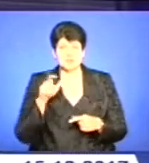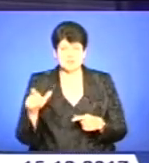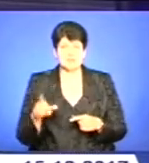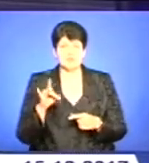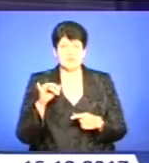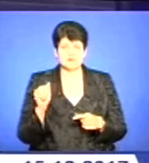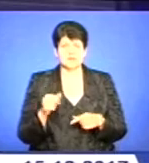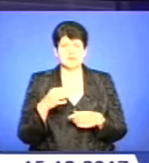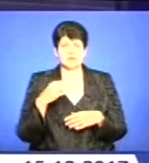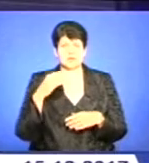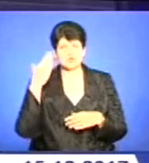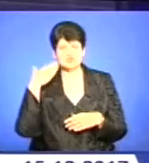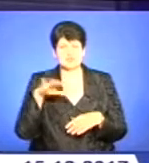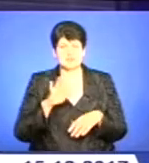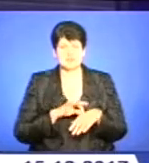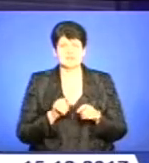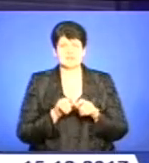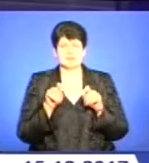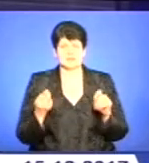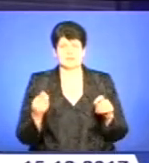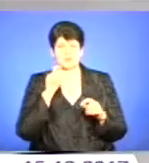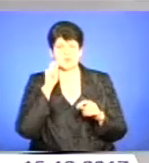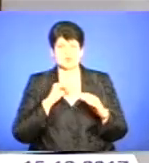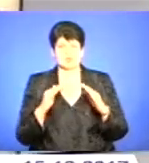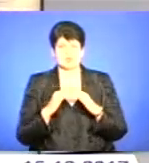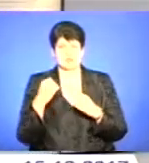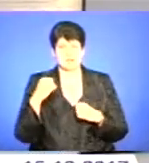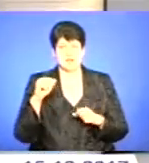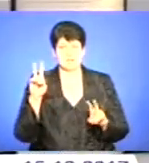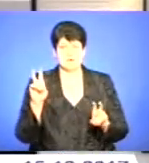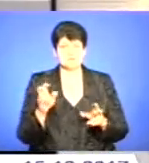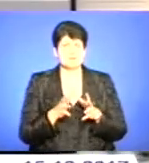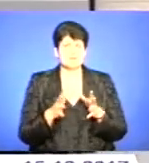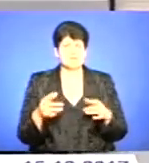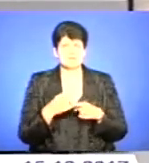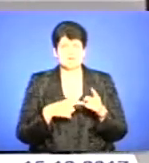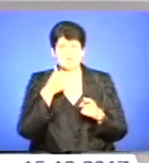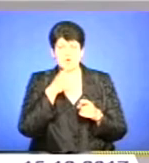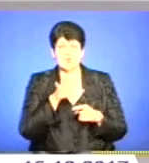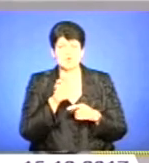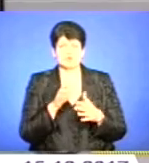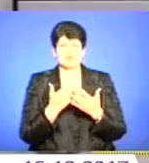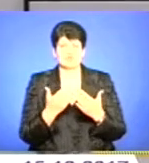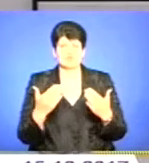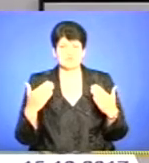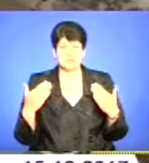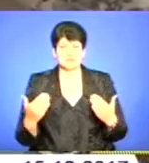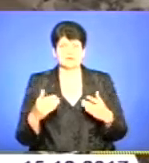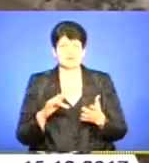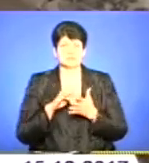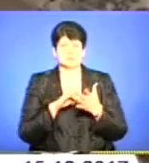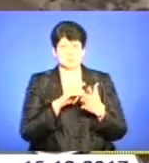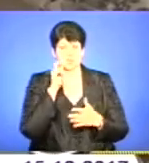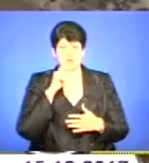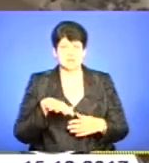на чужий біль, відкрили в Українському домі «Перемога». Більш ніж півроку фотовиставка «Благодійність в об'єктиві» мандрує